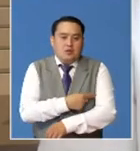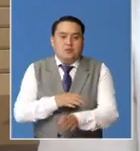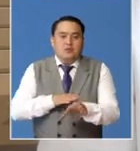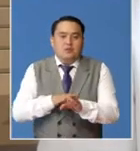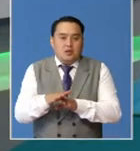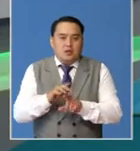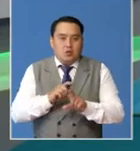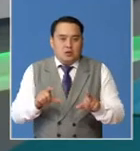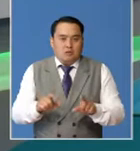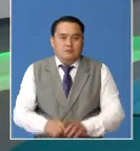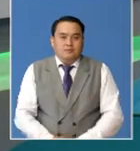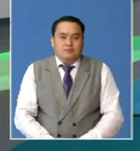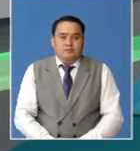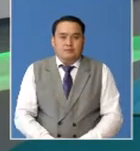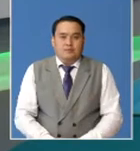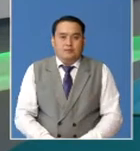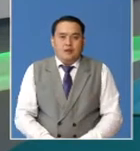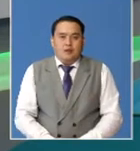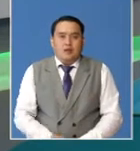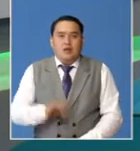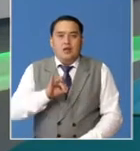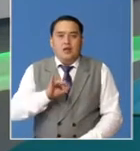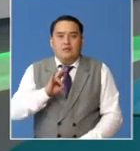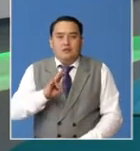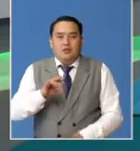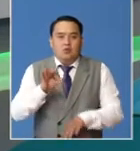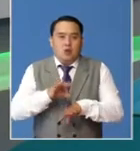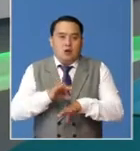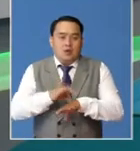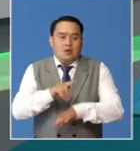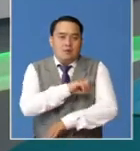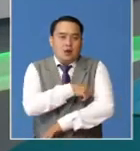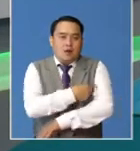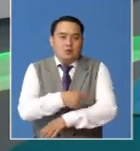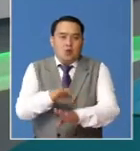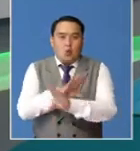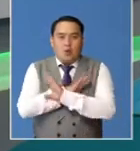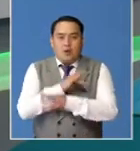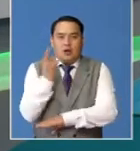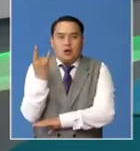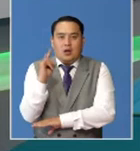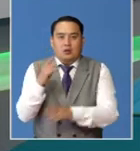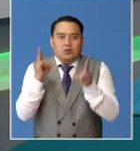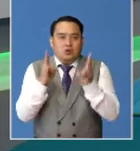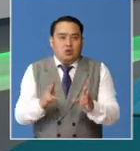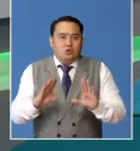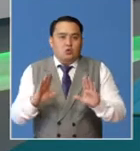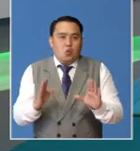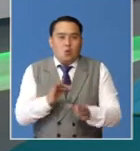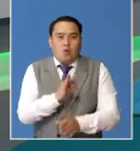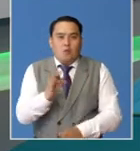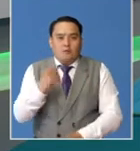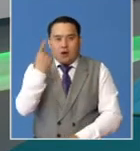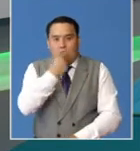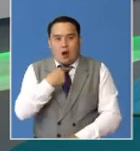исполнительный орган. В инфекционной больнице Талдыкургана скончался ребенок. Трагический случай подтвердили официальные